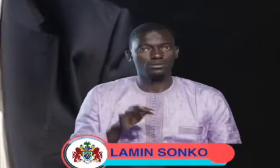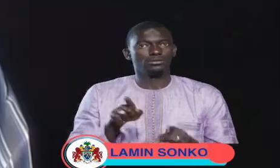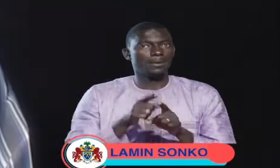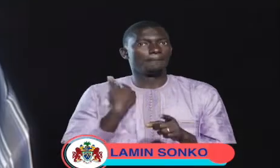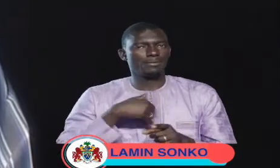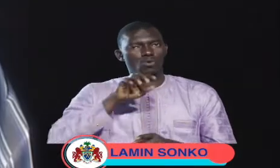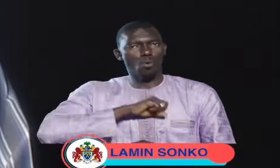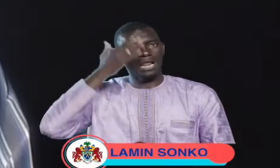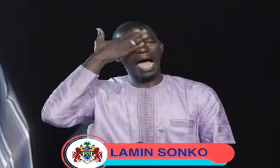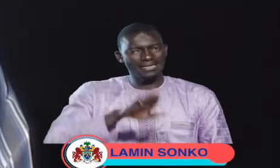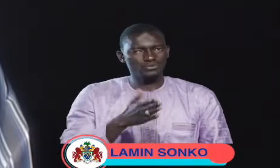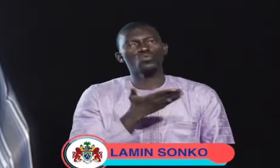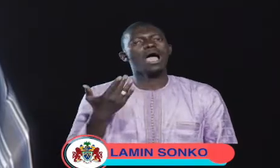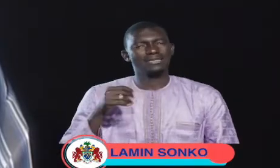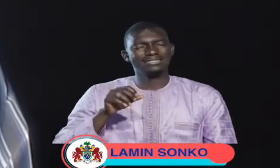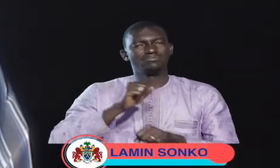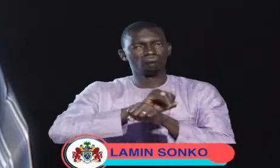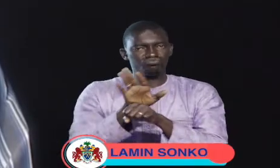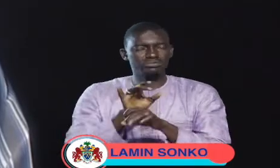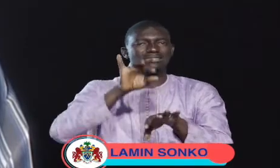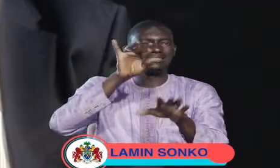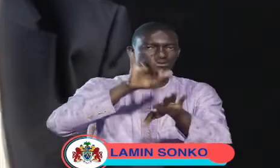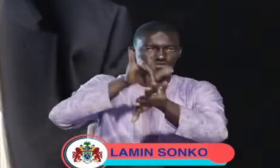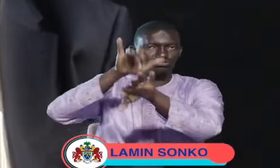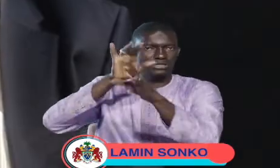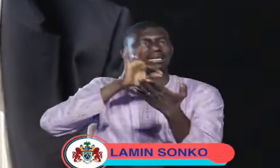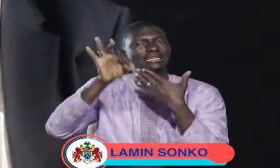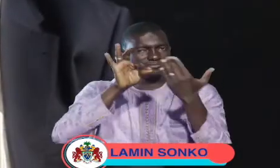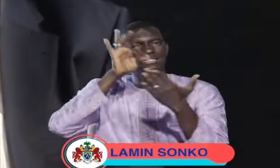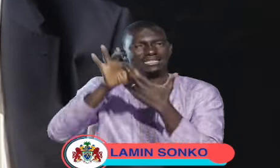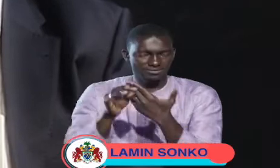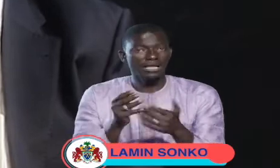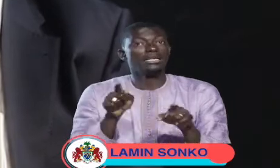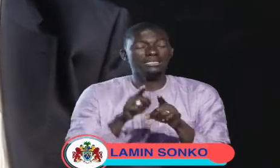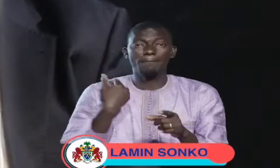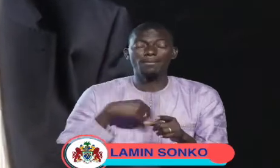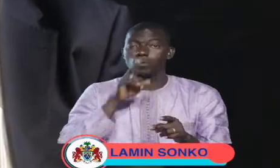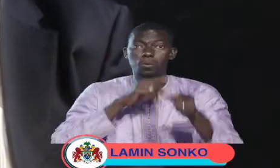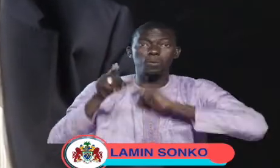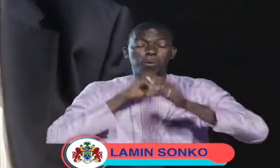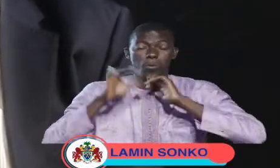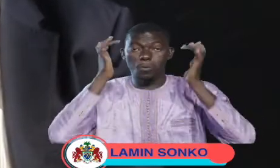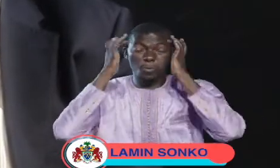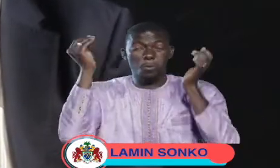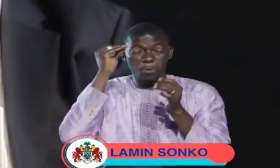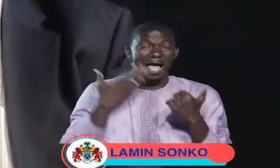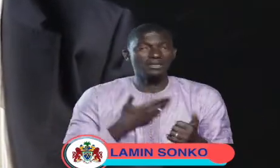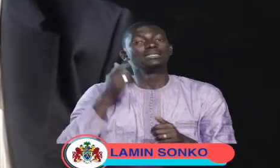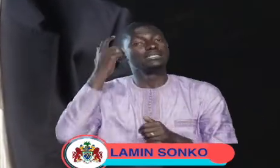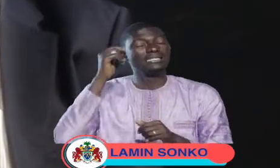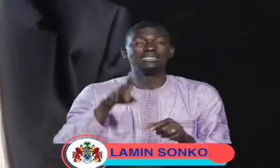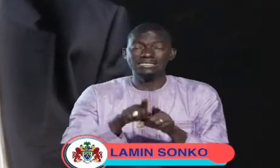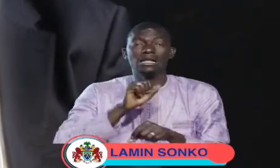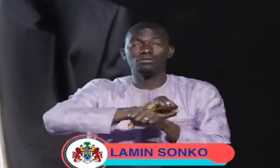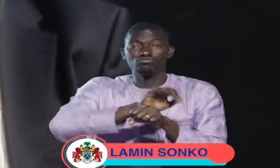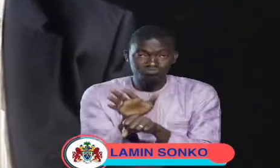wala katina ka saw ala saw ka tariya no molto folo to wala ki londo ti wala jibenu folo ke ko fenna mi an ko ala saw